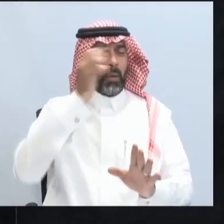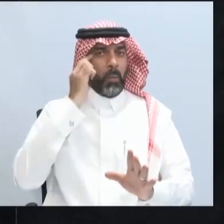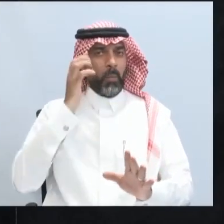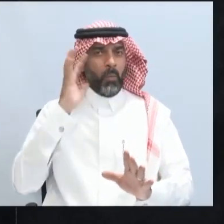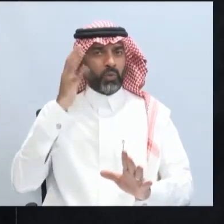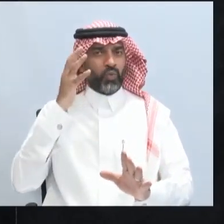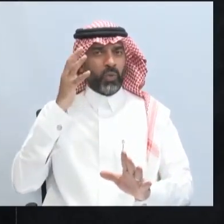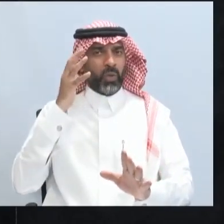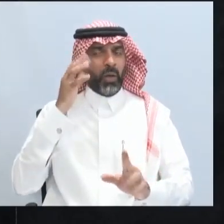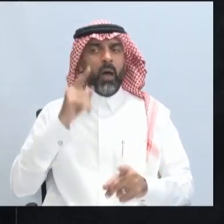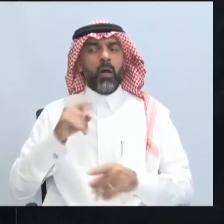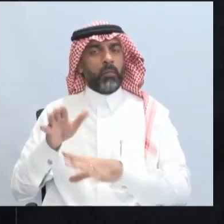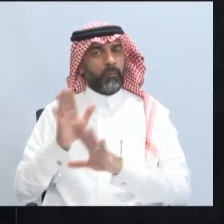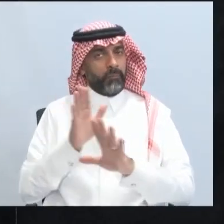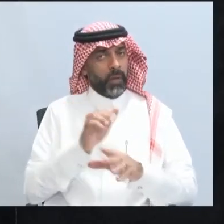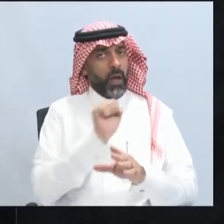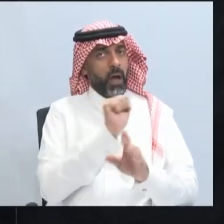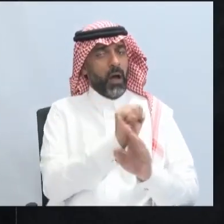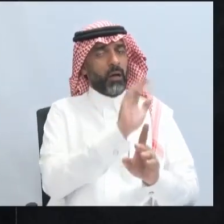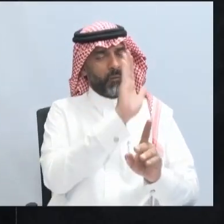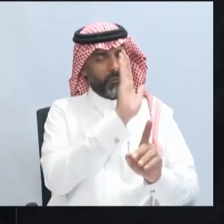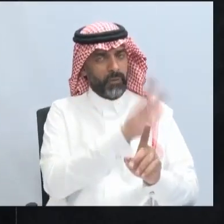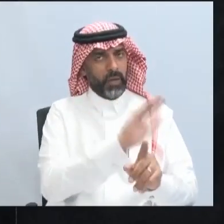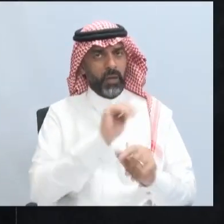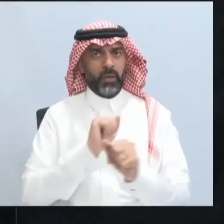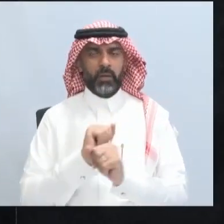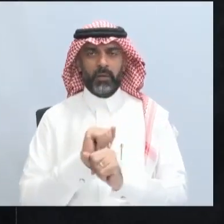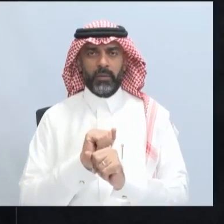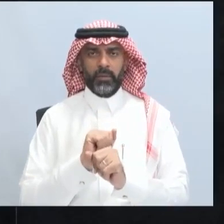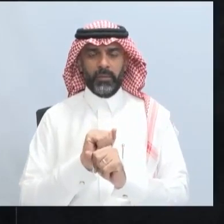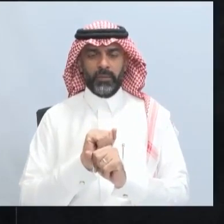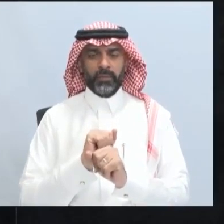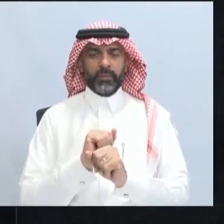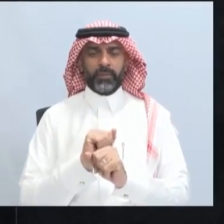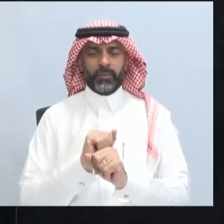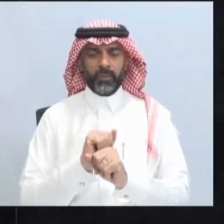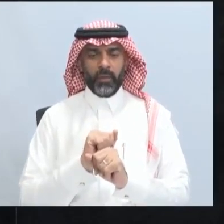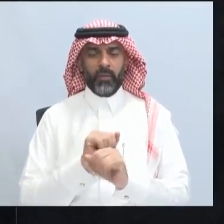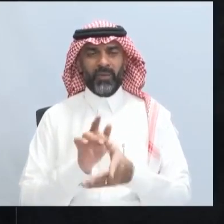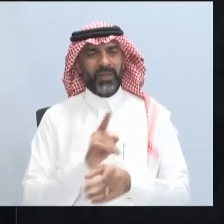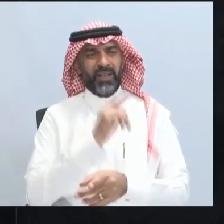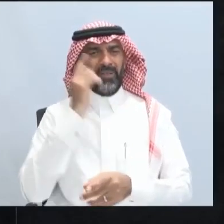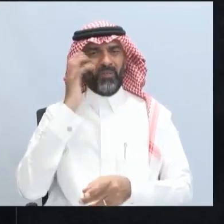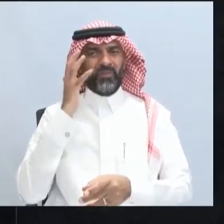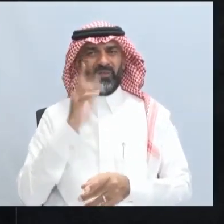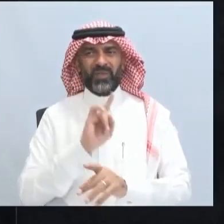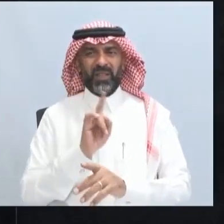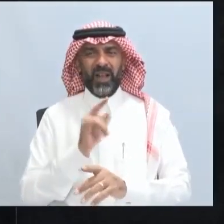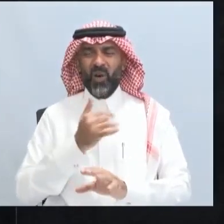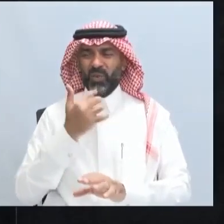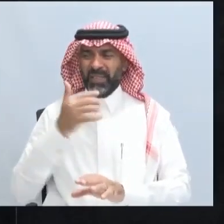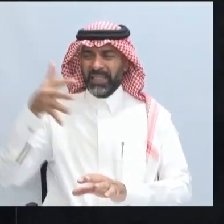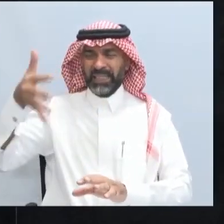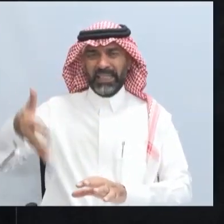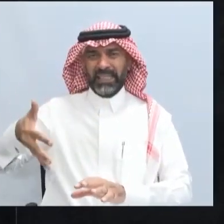ربما يكون له حقوق من ميراث وغيره فاذا هذه الحقوق وهذه الحقق حقوق لا يلزم